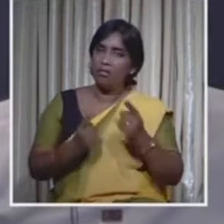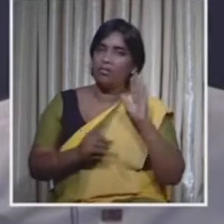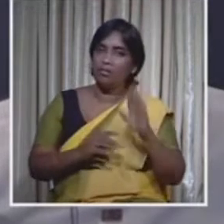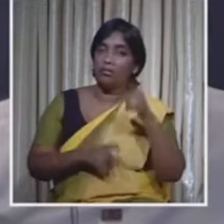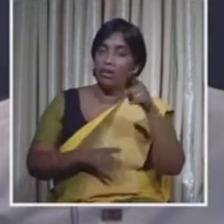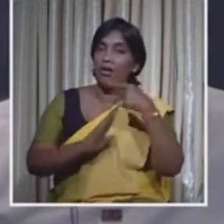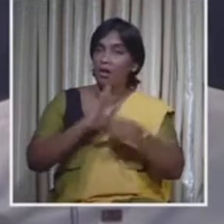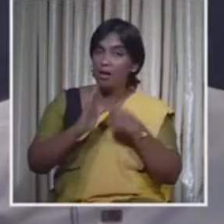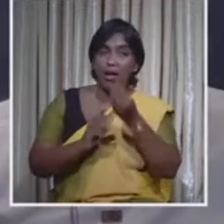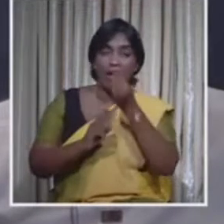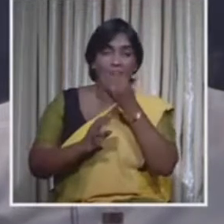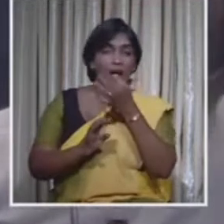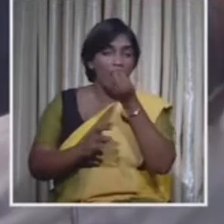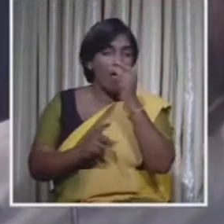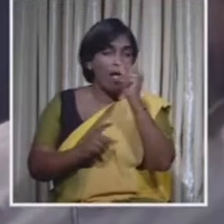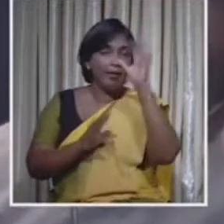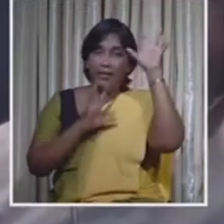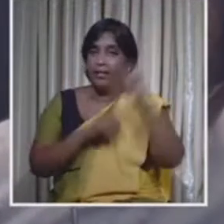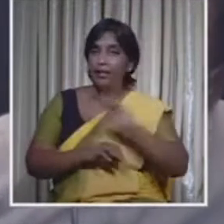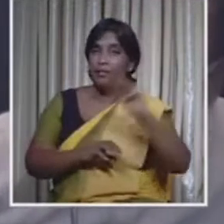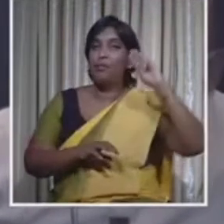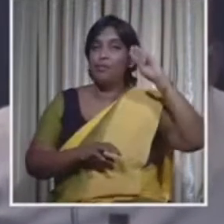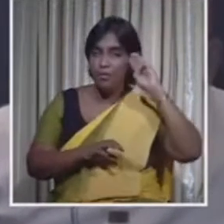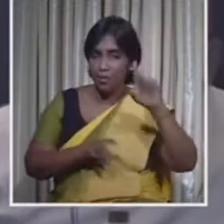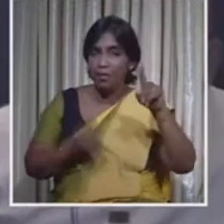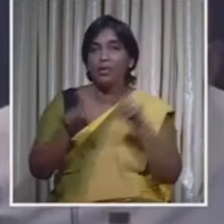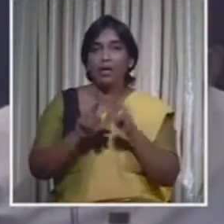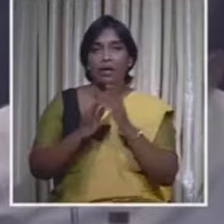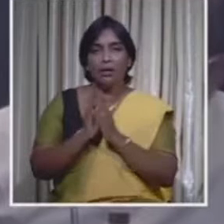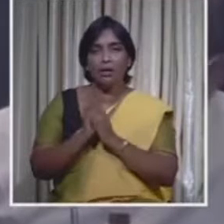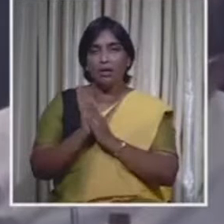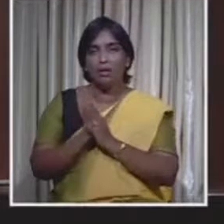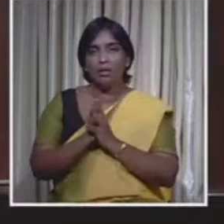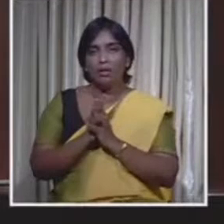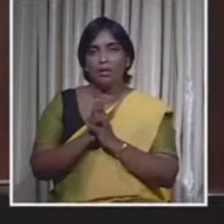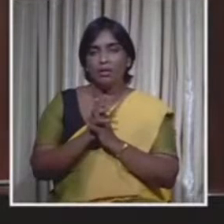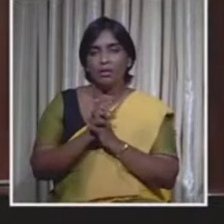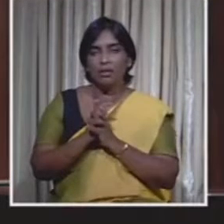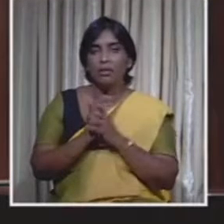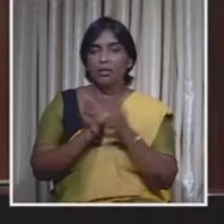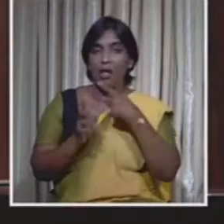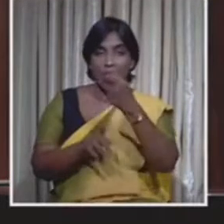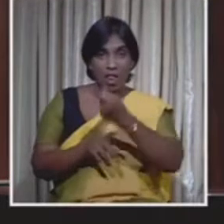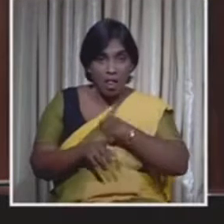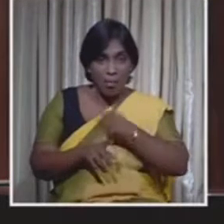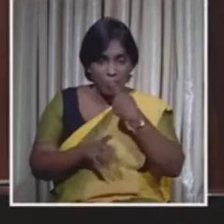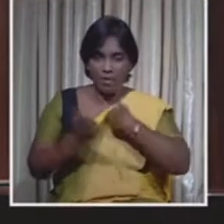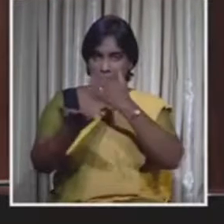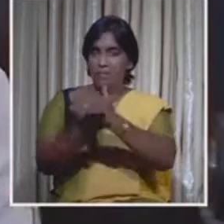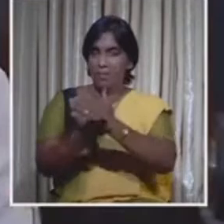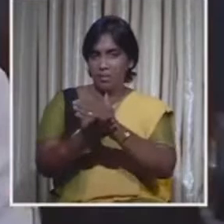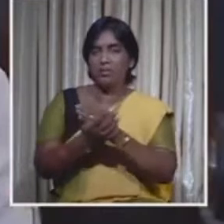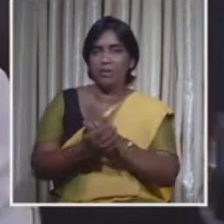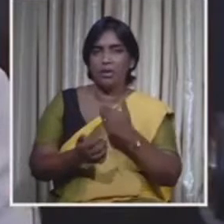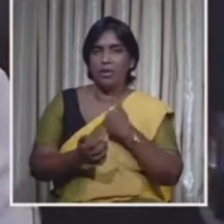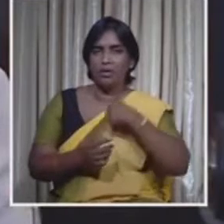මෙතුමා ලංකාවට හාල් ඇටයක් ගේන්නේ නැහැ කියලා පොරොන්දු වෙච්ච ඇමතිතුමා ඔබතුමා මගේ නම කියපු නිසා මම මේ බාධා කරන්න නැති දනවේ